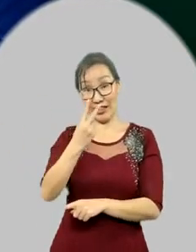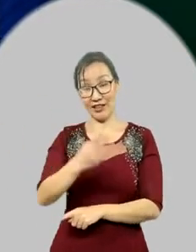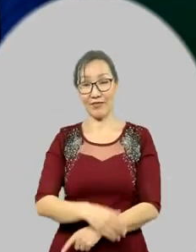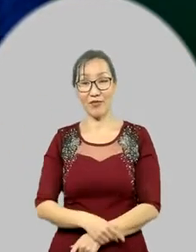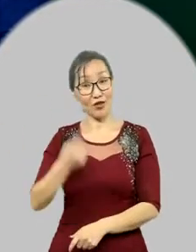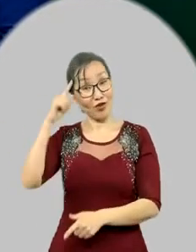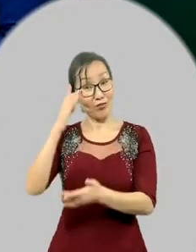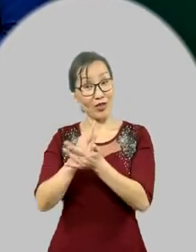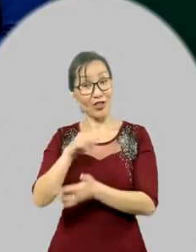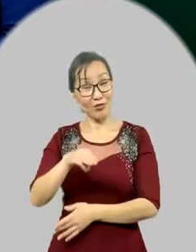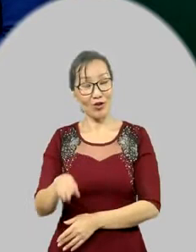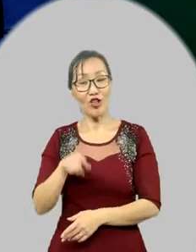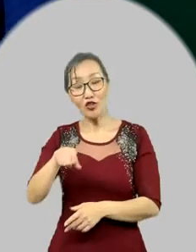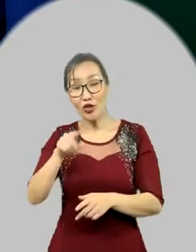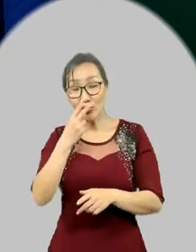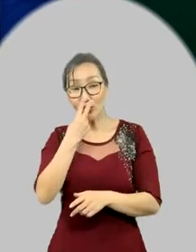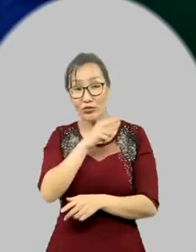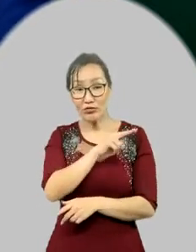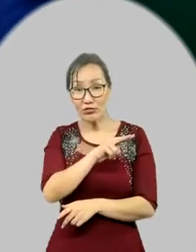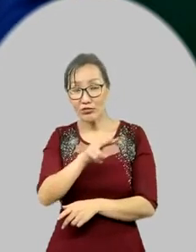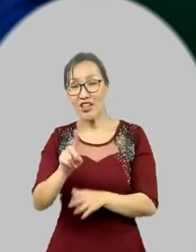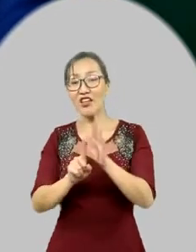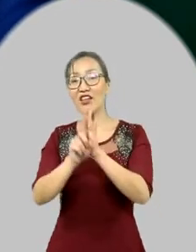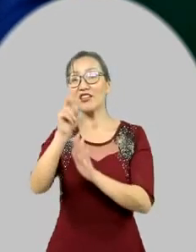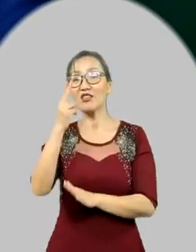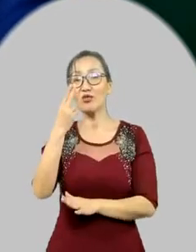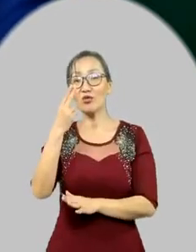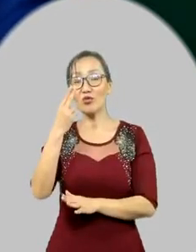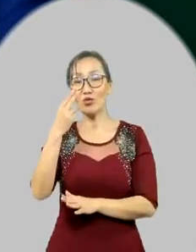За энэ зүй тогтлыг ажиглаарай. Эхний дүрс